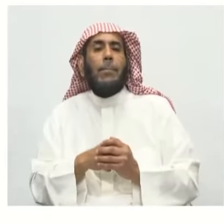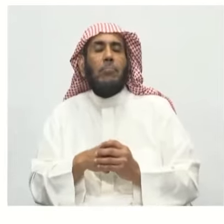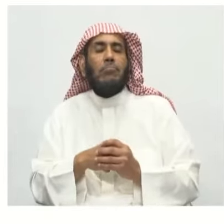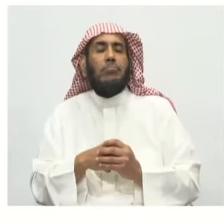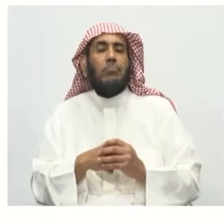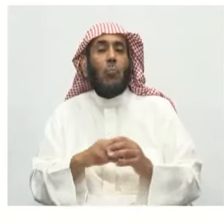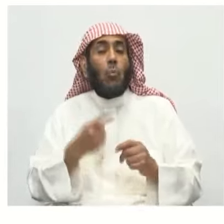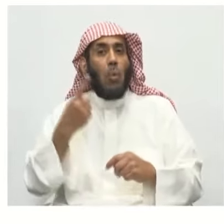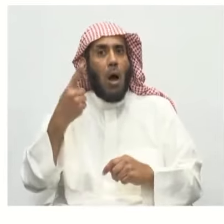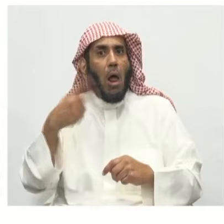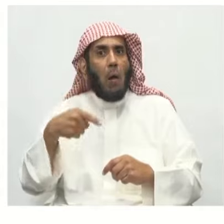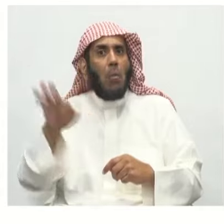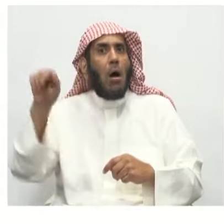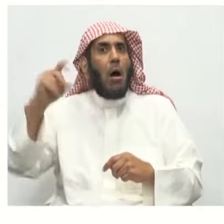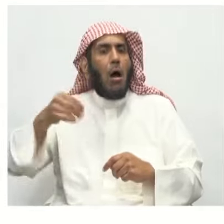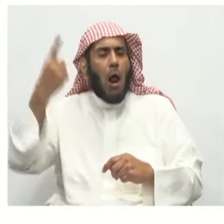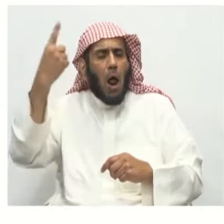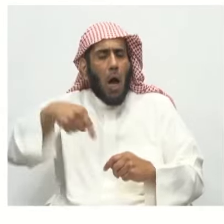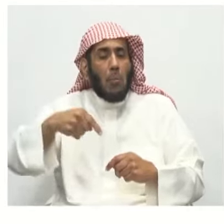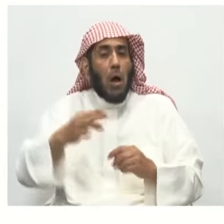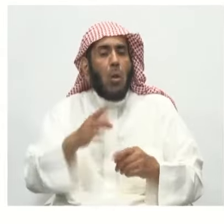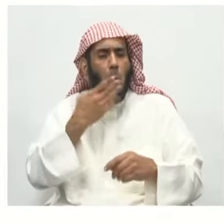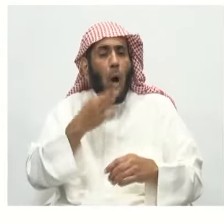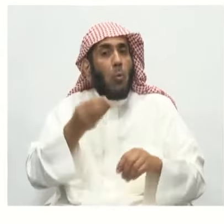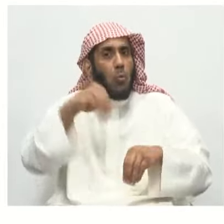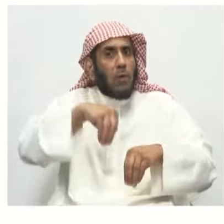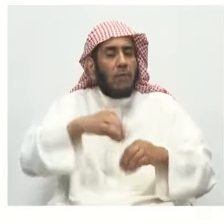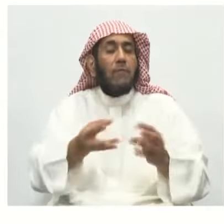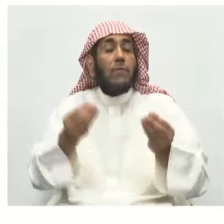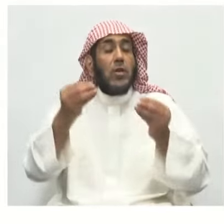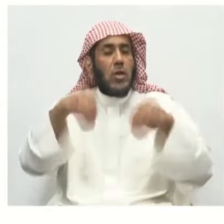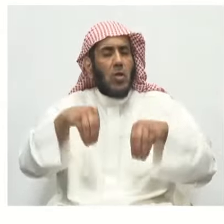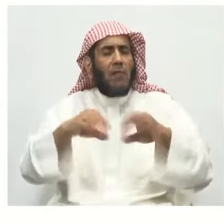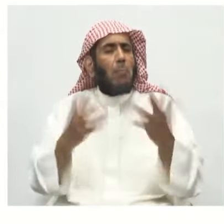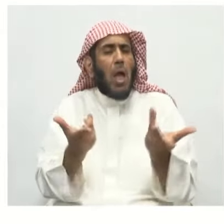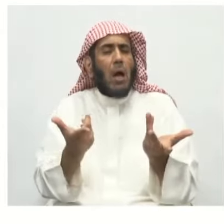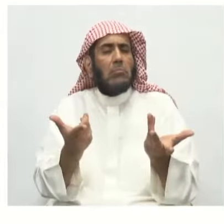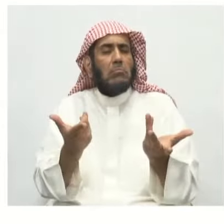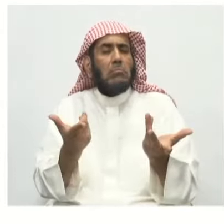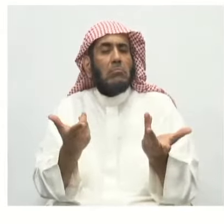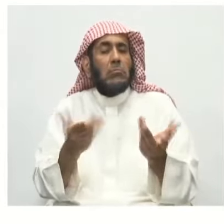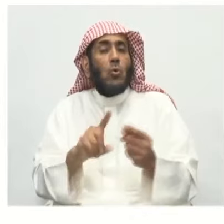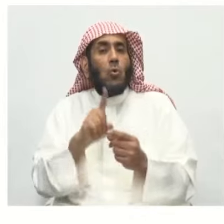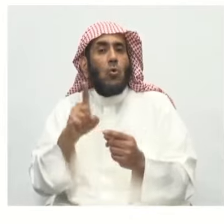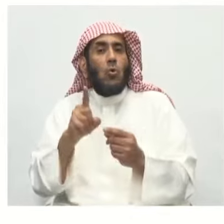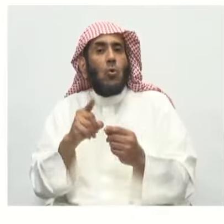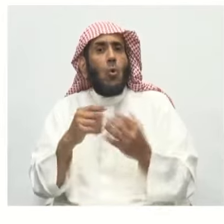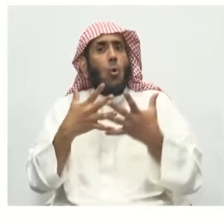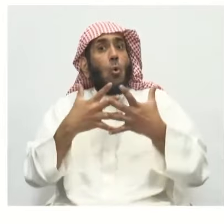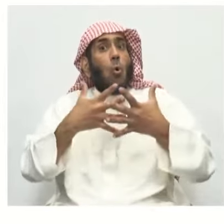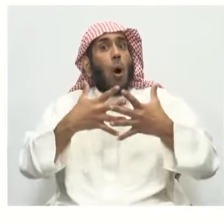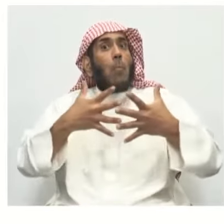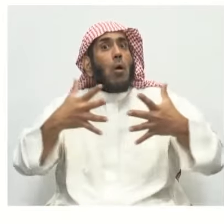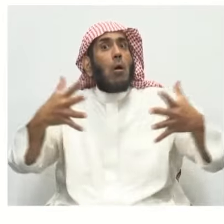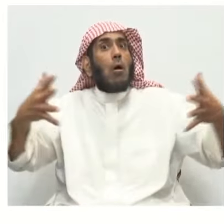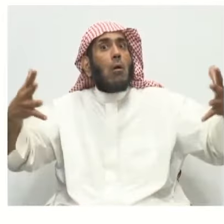محرم وهل نسكت او نضيف نعم هناك اضافه ما هي هذه الاضافه وهو كبيره